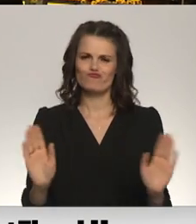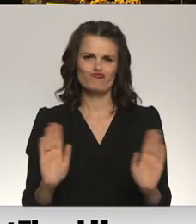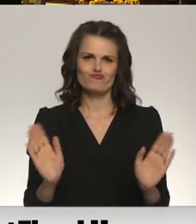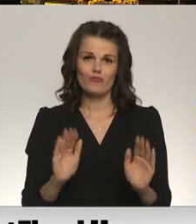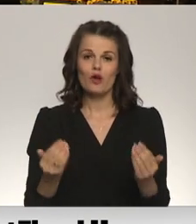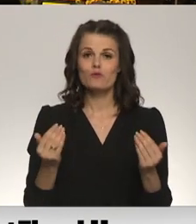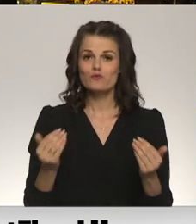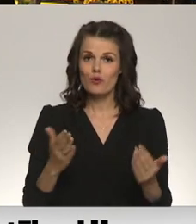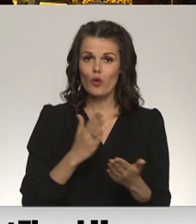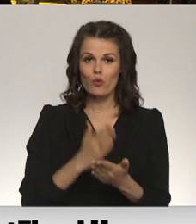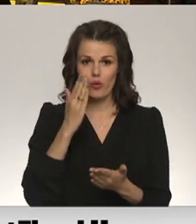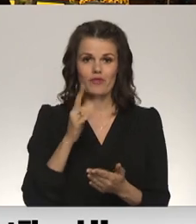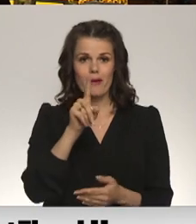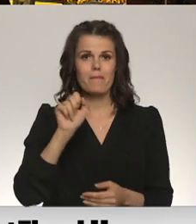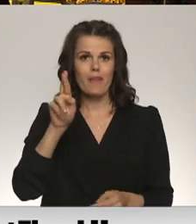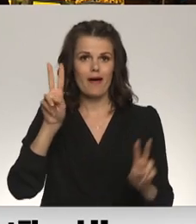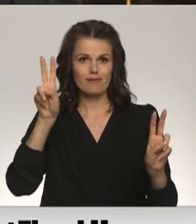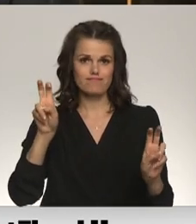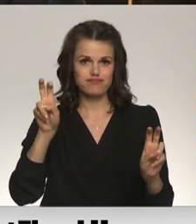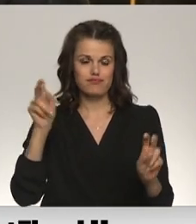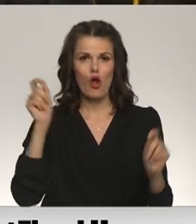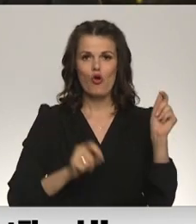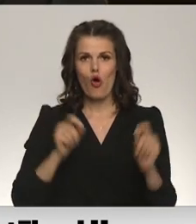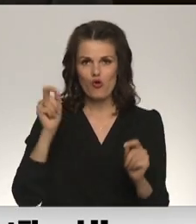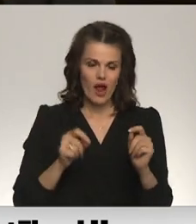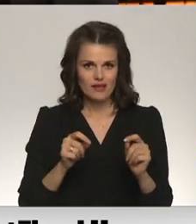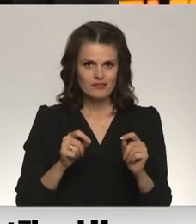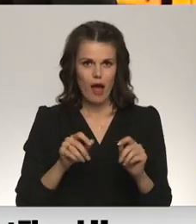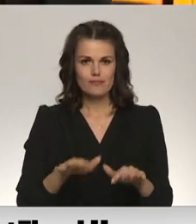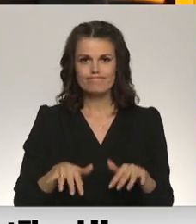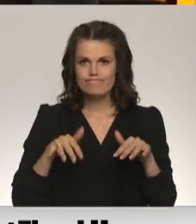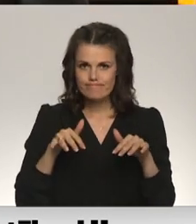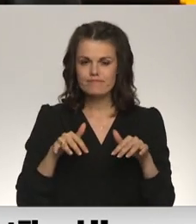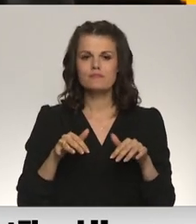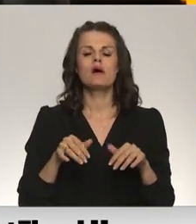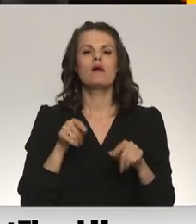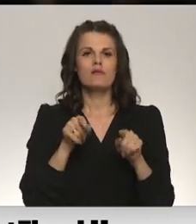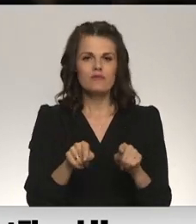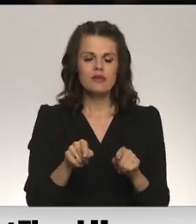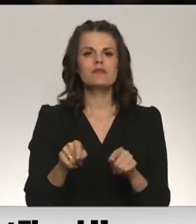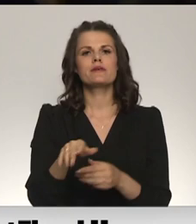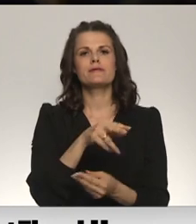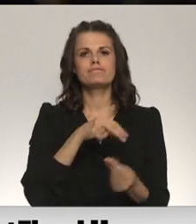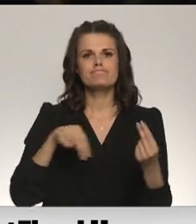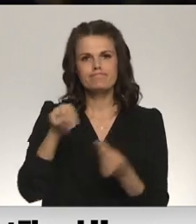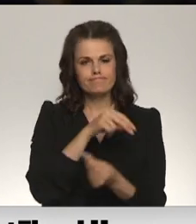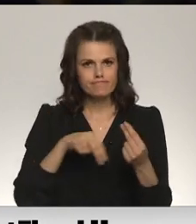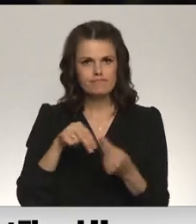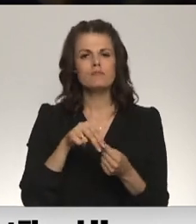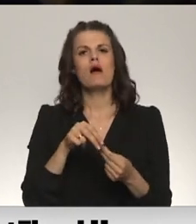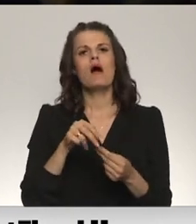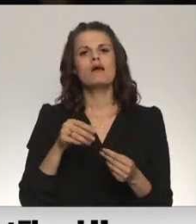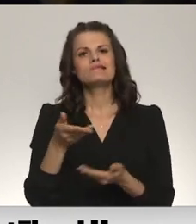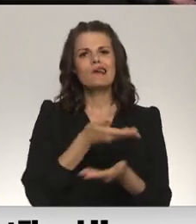Šodien notiekošajam par kongresam biedri devuši nosaukumu darīt spēju. Lierītas sasauc pēc partijas biedru iniciatīvas, lai